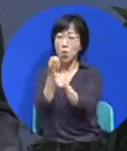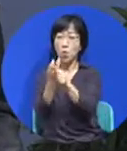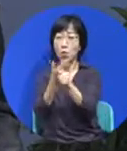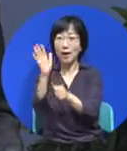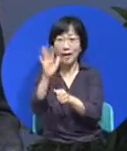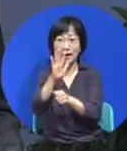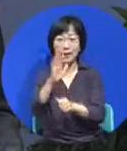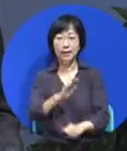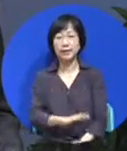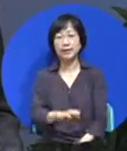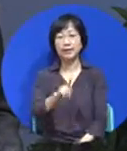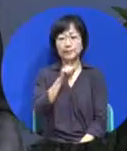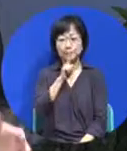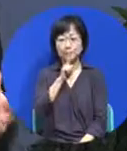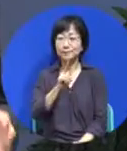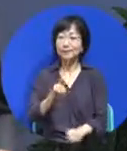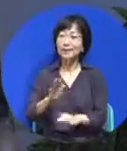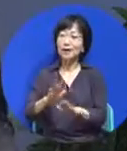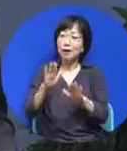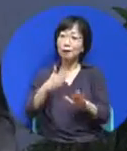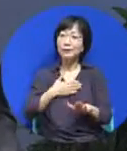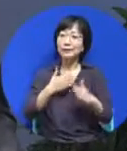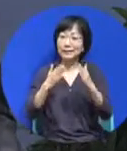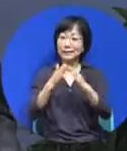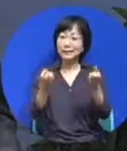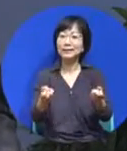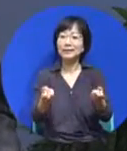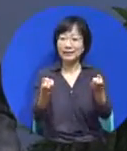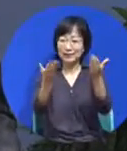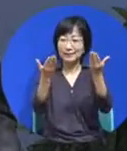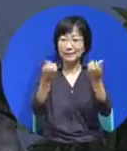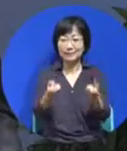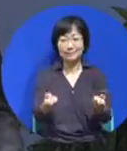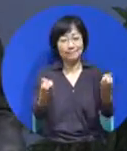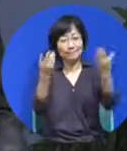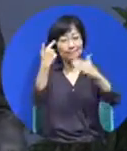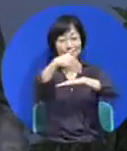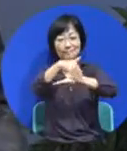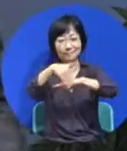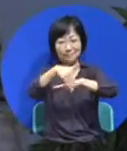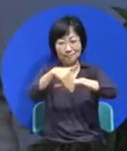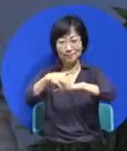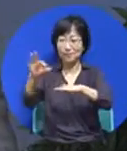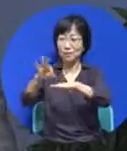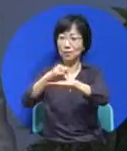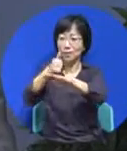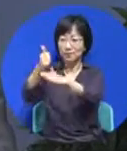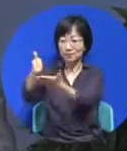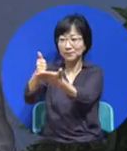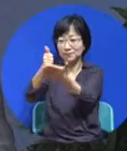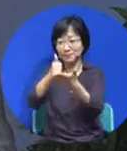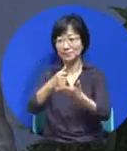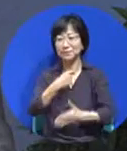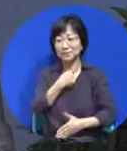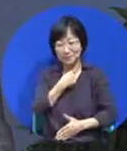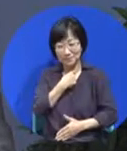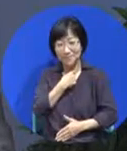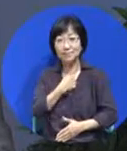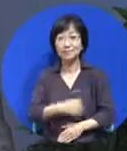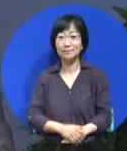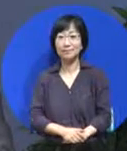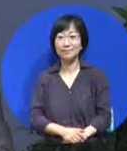베풀겠는데 왕 오시라고 초청하러 왔다래. I'm having a feast at my place, so please come and join me. 여러분 그 높은